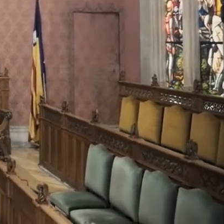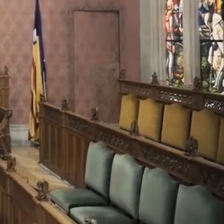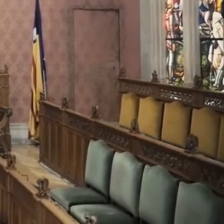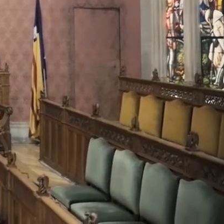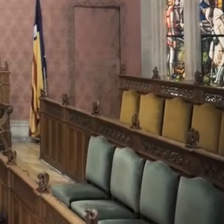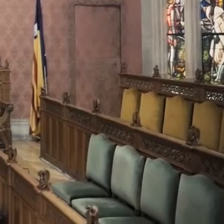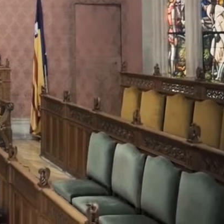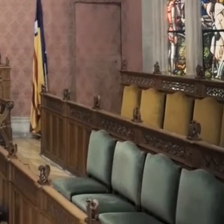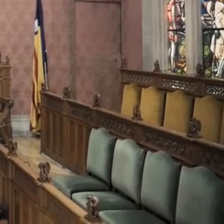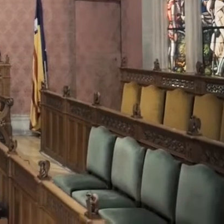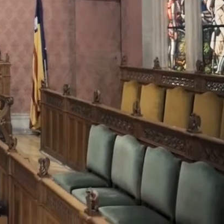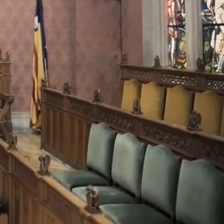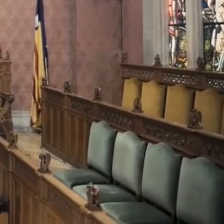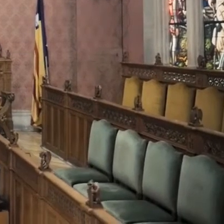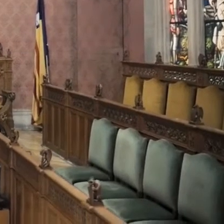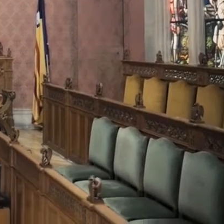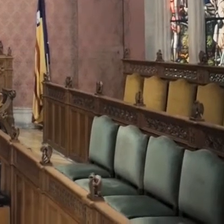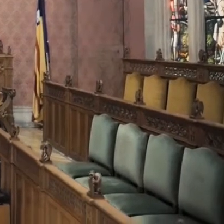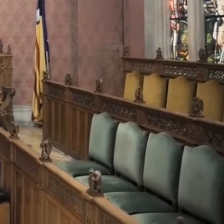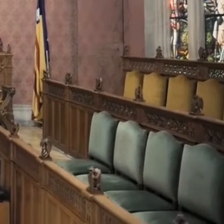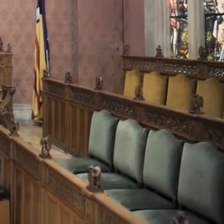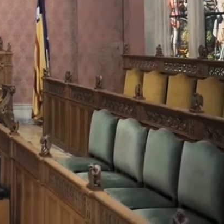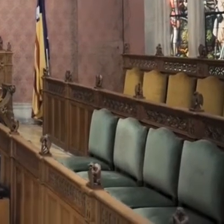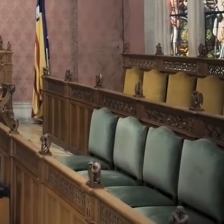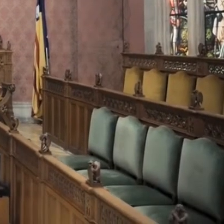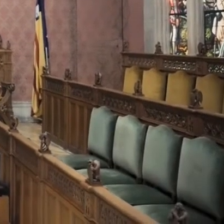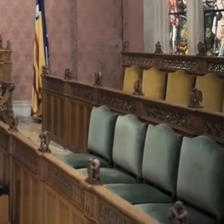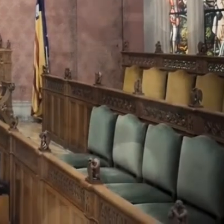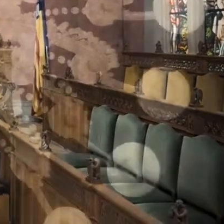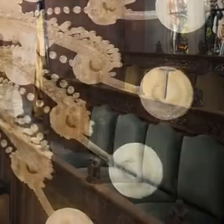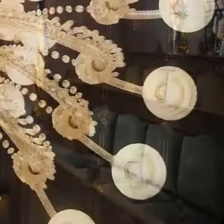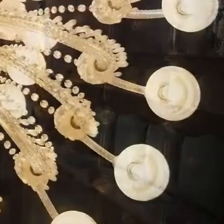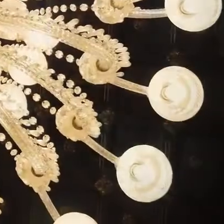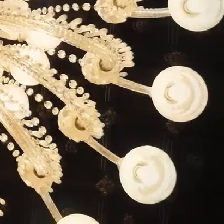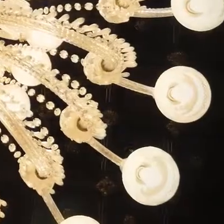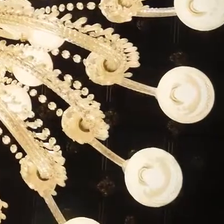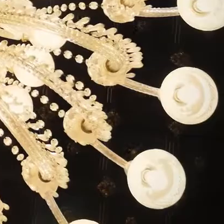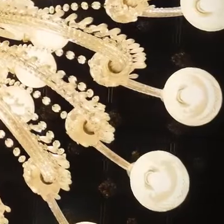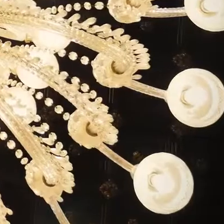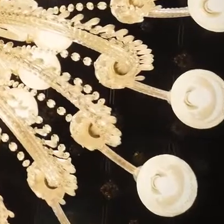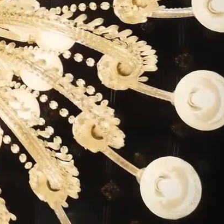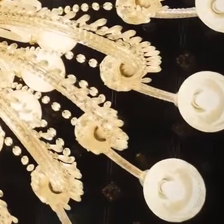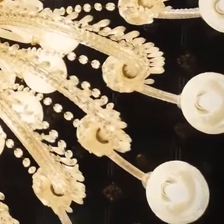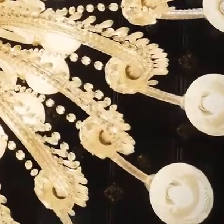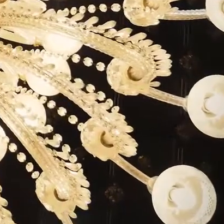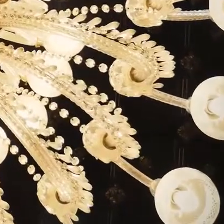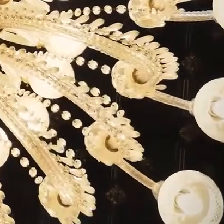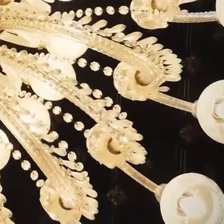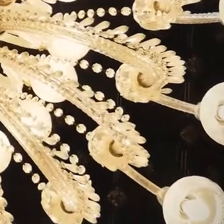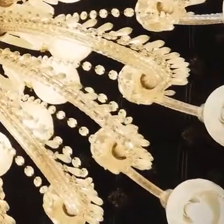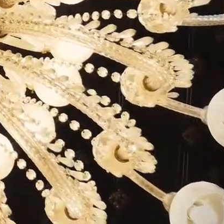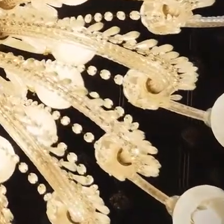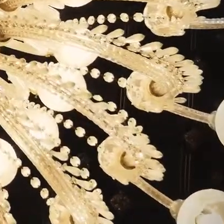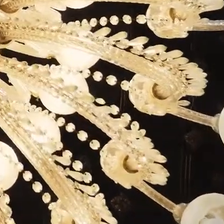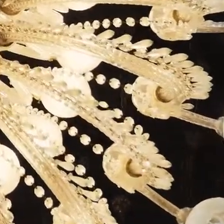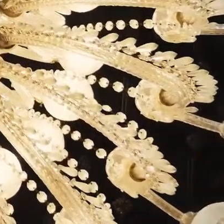neogòtic i la va dissenyar l'arquitecte Guillem Reynés. Segurament ja us heu fixat en la làmpada de